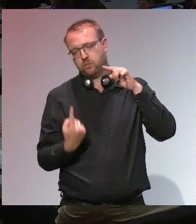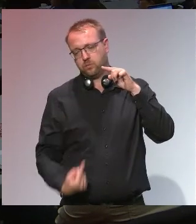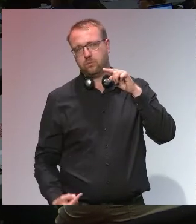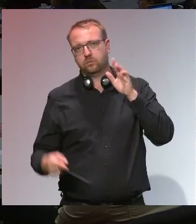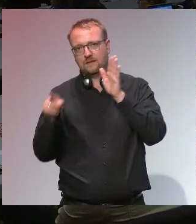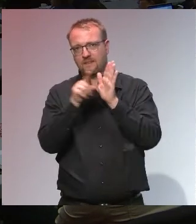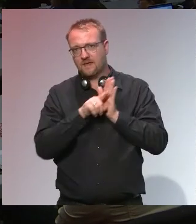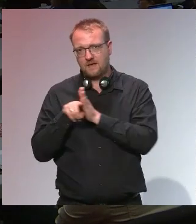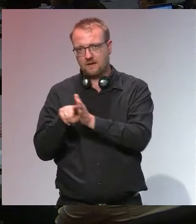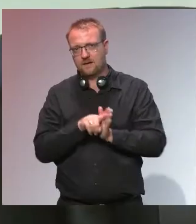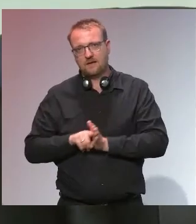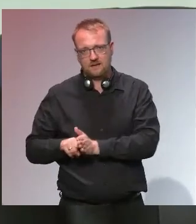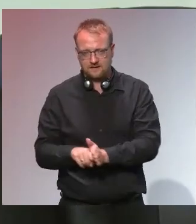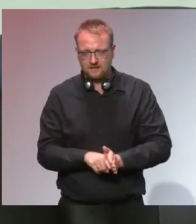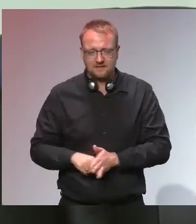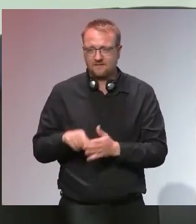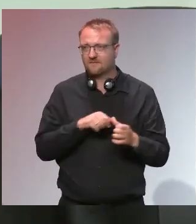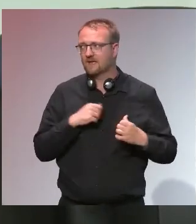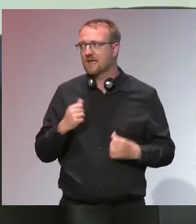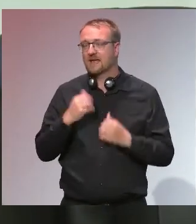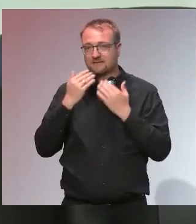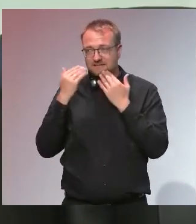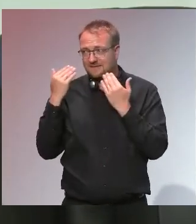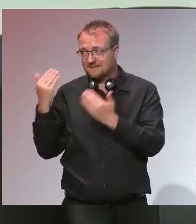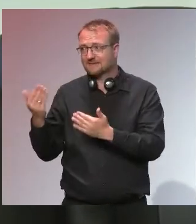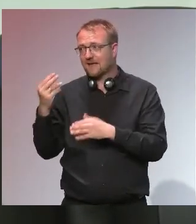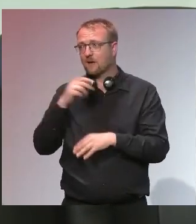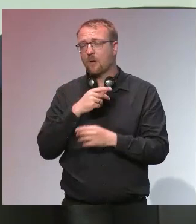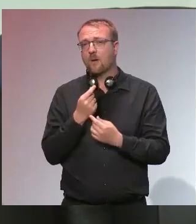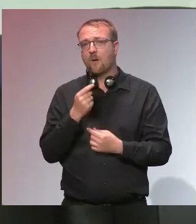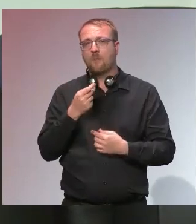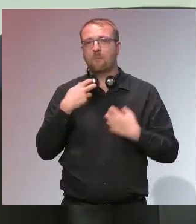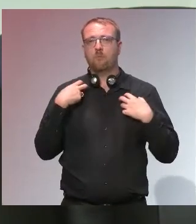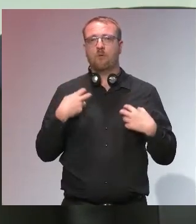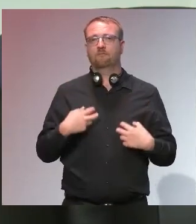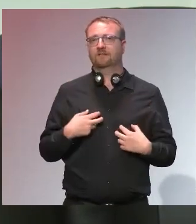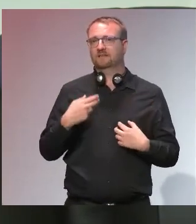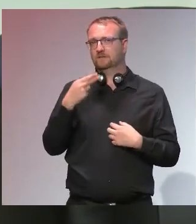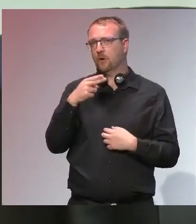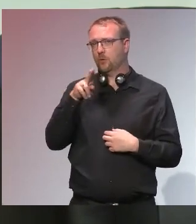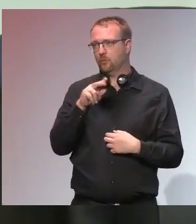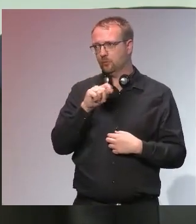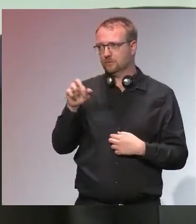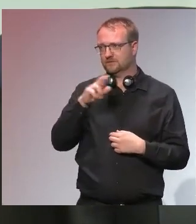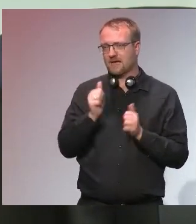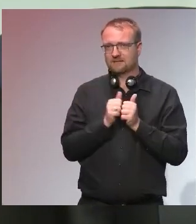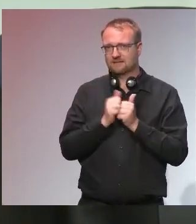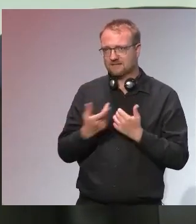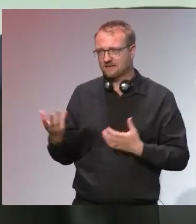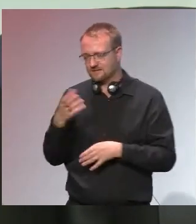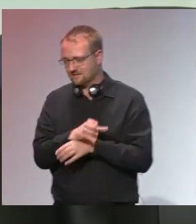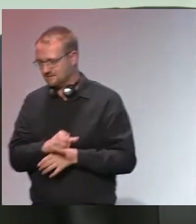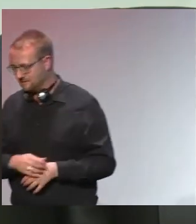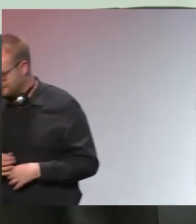Teufelskreislauf. Ja. Herzlichen Dank jedenfalls, Professor Hutter, für diesen Assistenzeinsatz hier beim